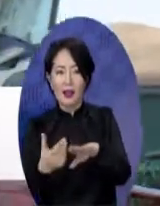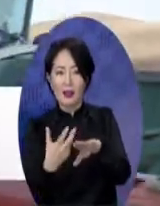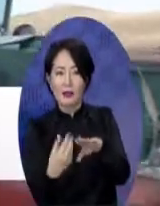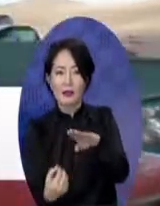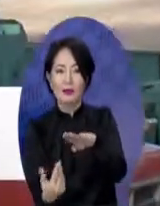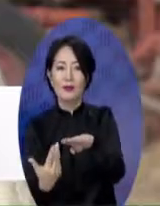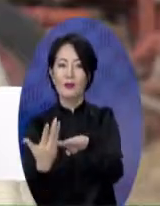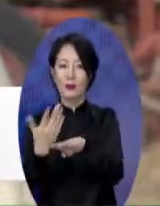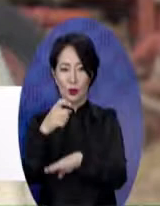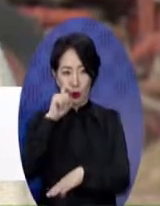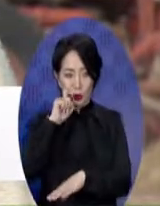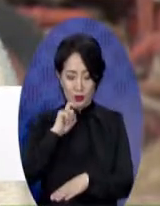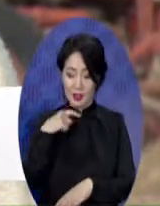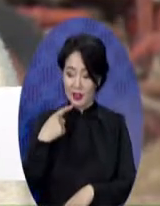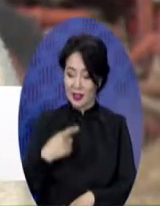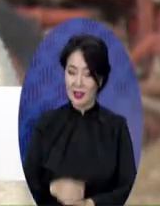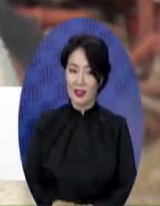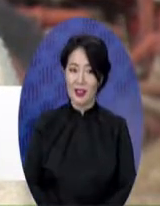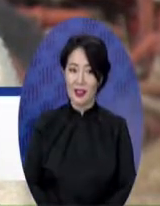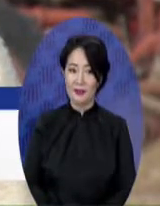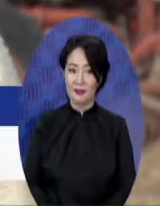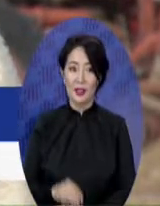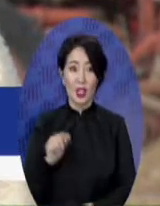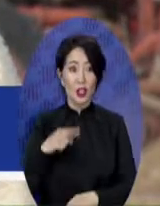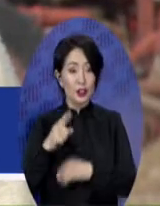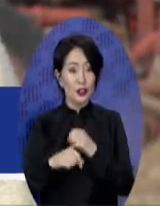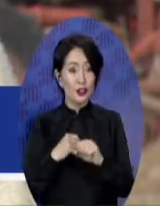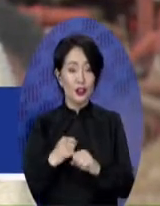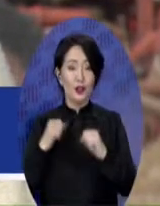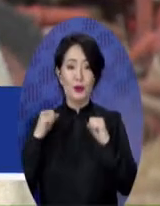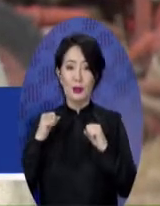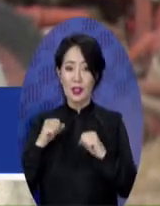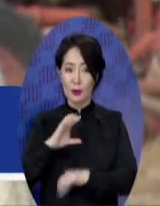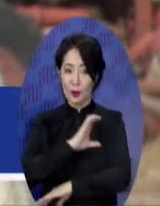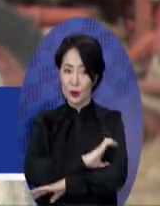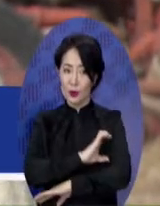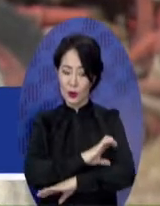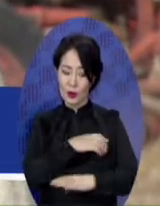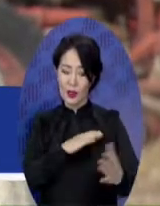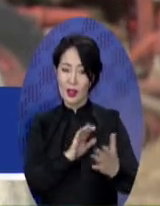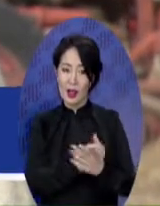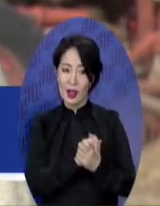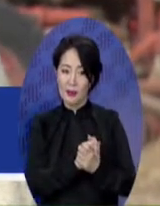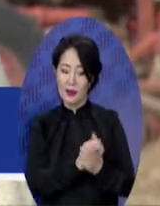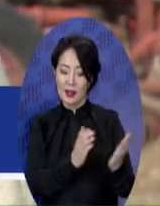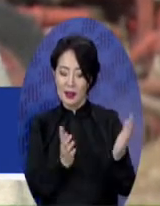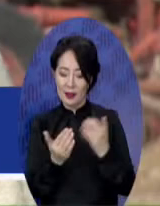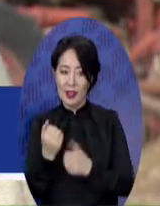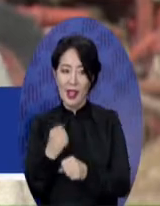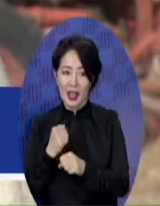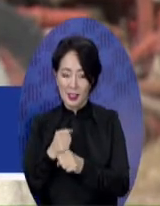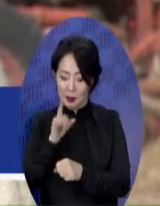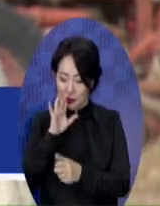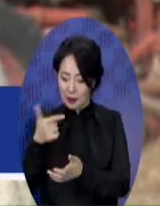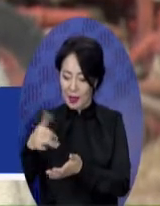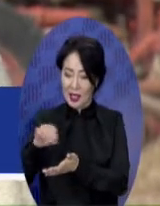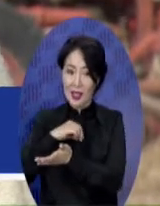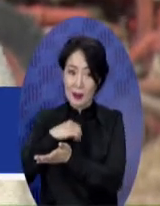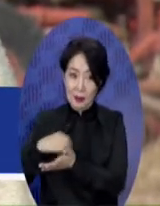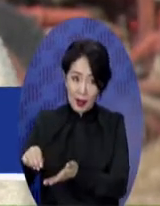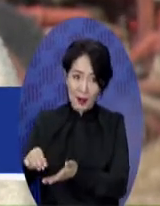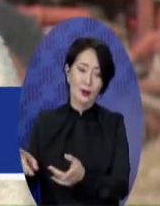ярьлаа. Энэ жил бие цэвэр үндэсний сургуультай хамтарч ажиллах нэг гэрээ хийгээд